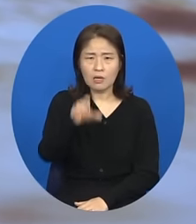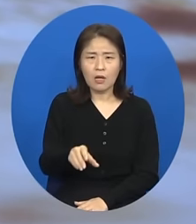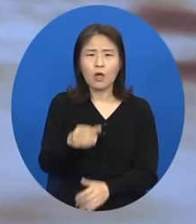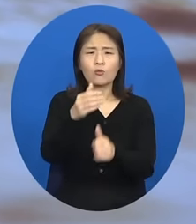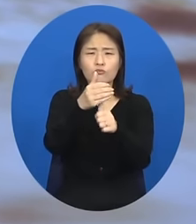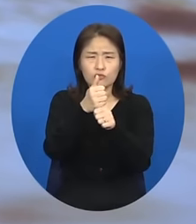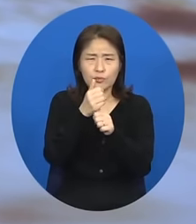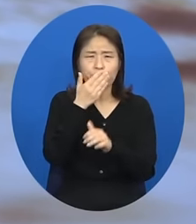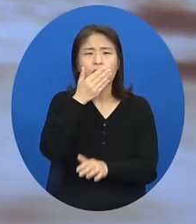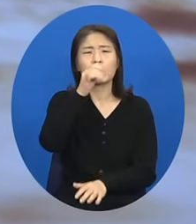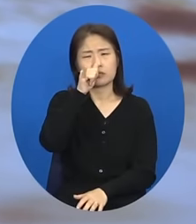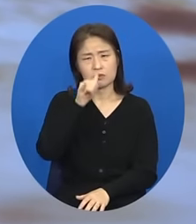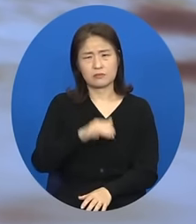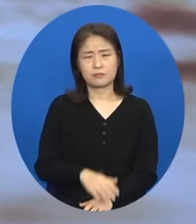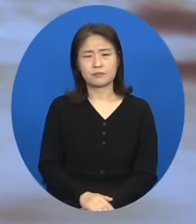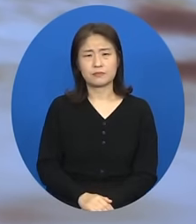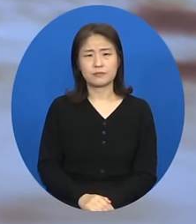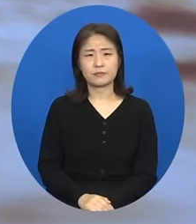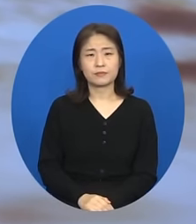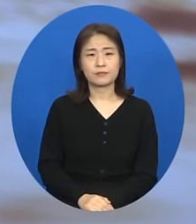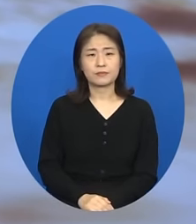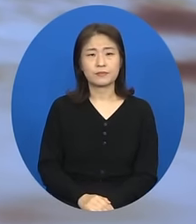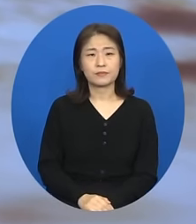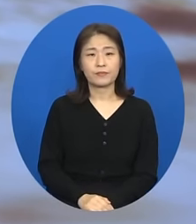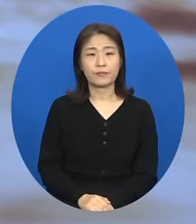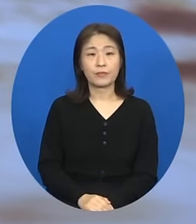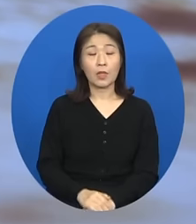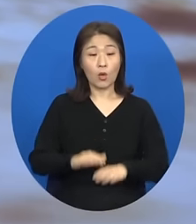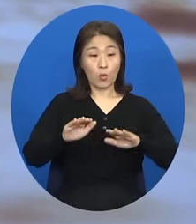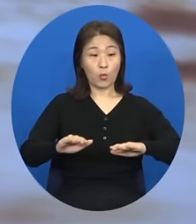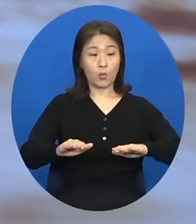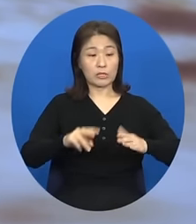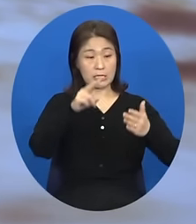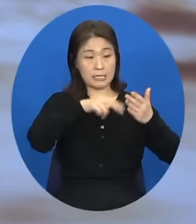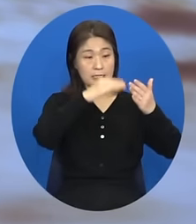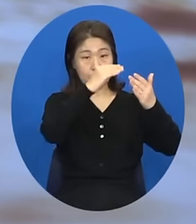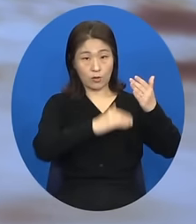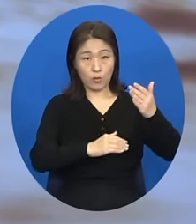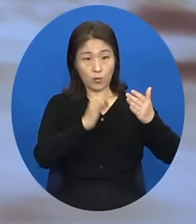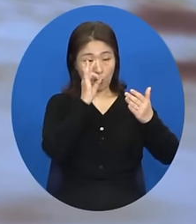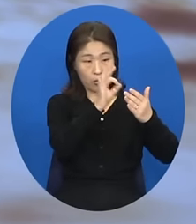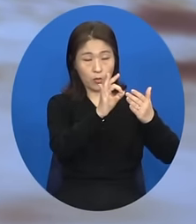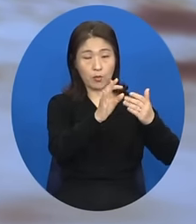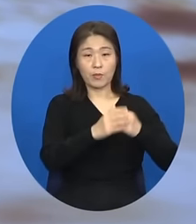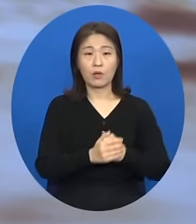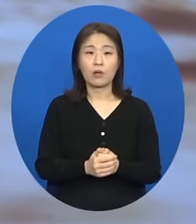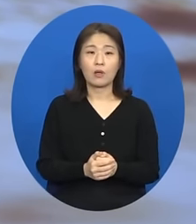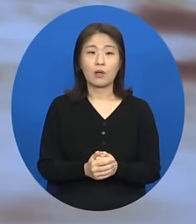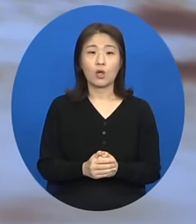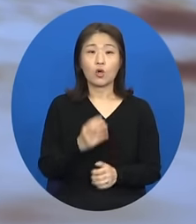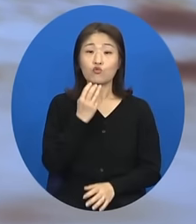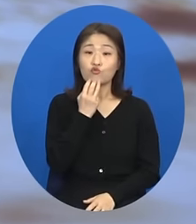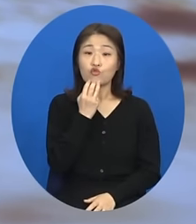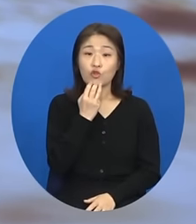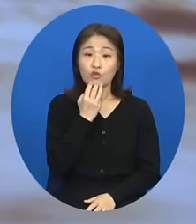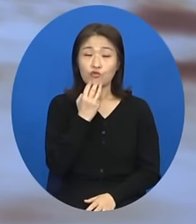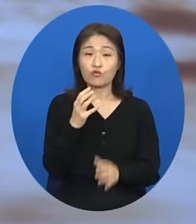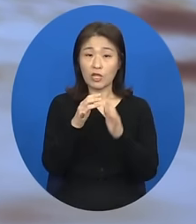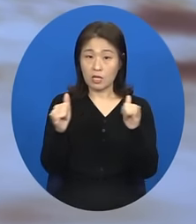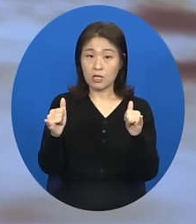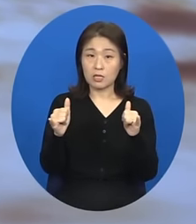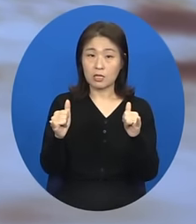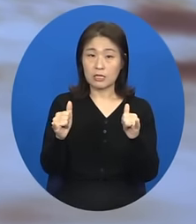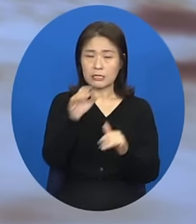근데 오늘 본문에는요, 이 십자가를 거절하는 유대인들이 나옵니다. 왜냐하면 그들은 나는 괜찮다,